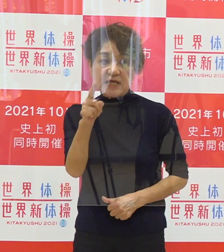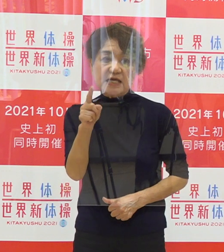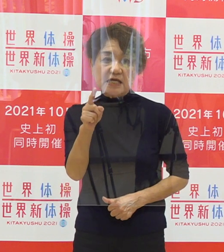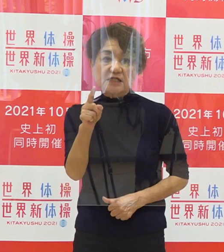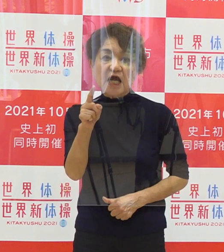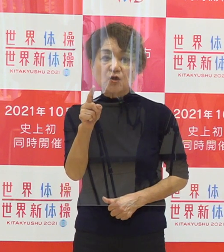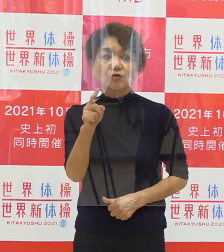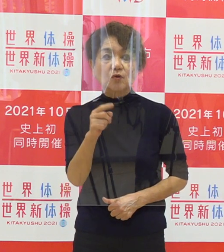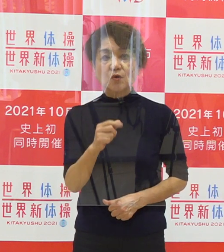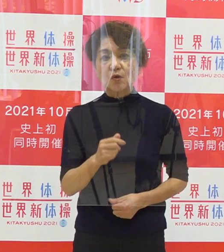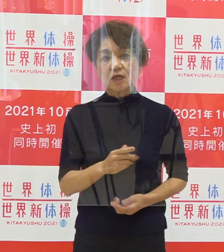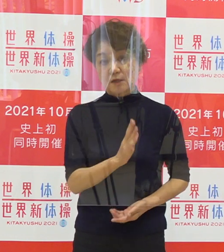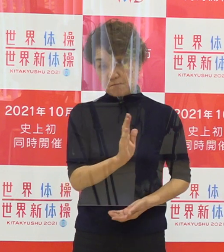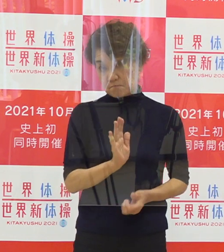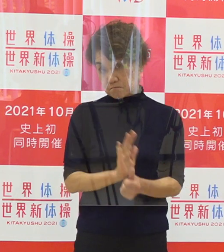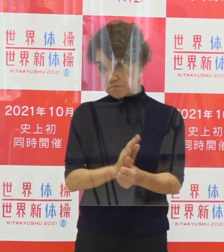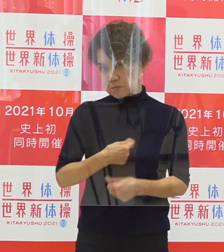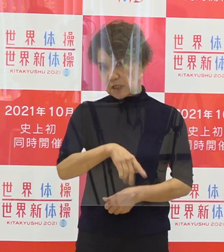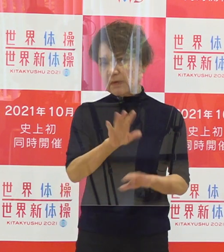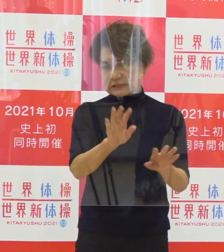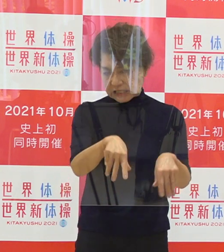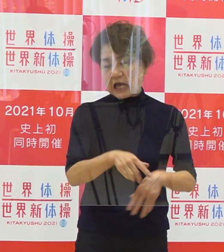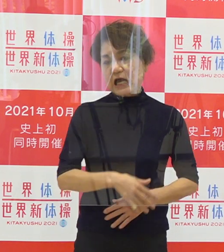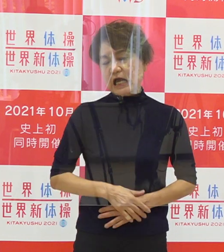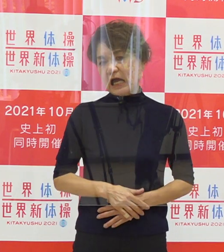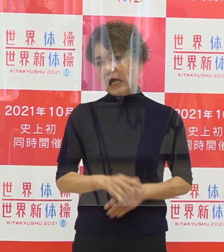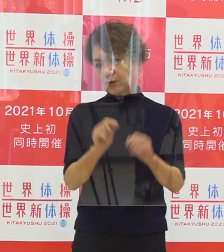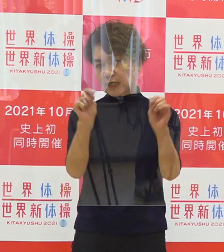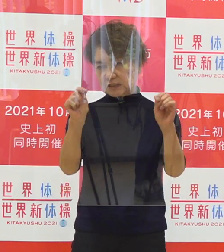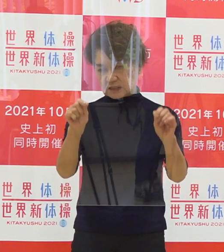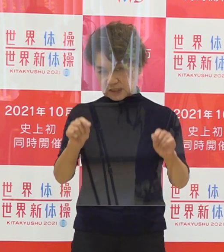を拡大協力を結ぶというような話も出ている中で、